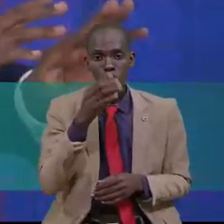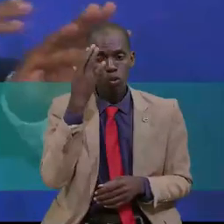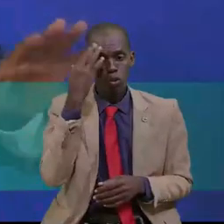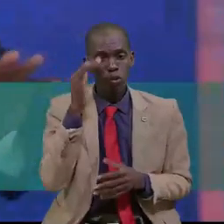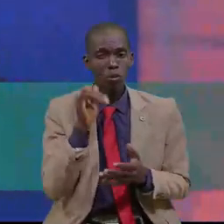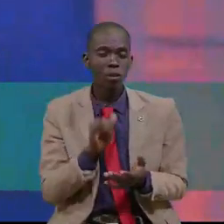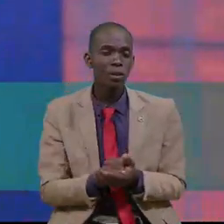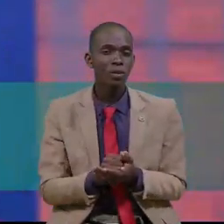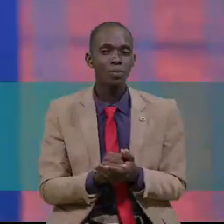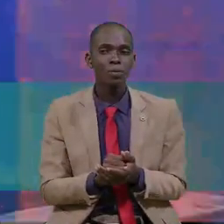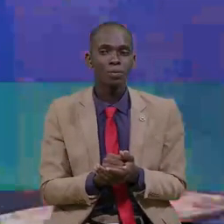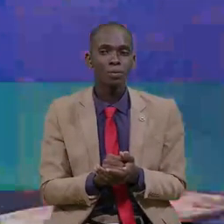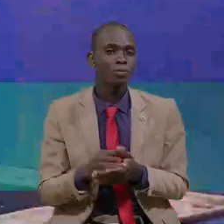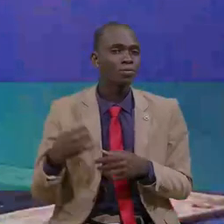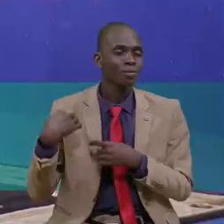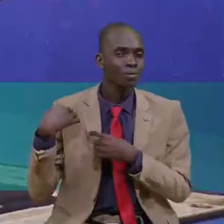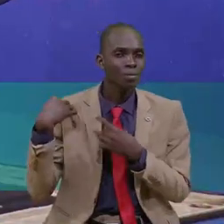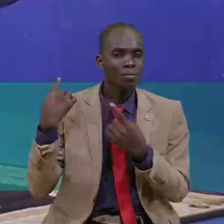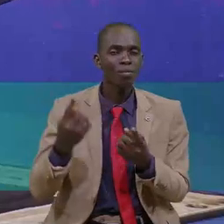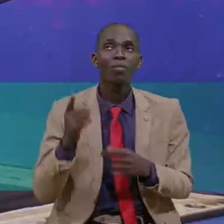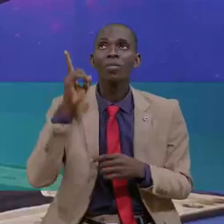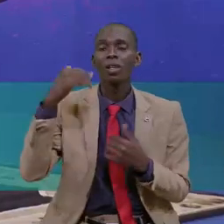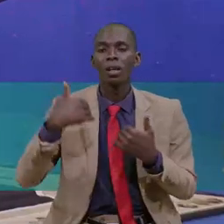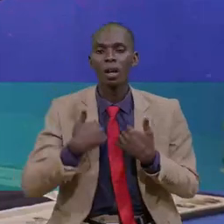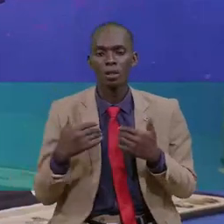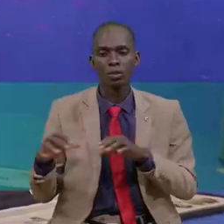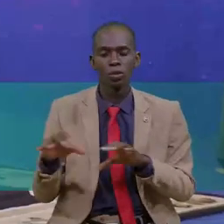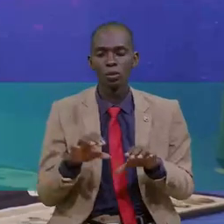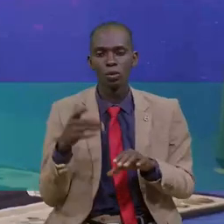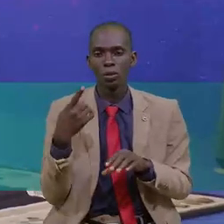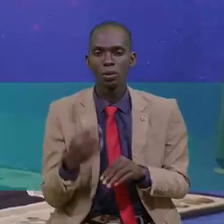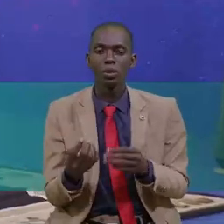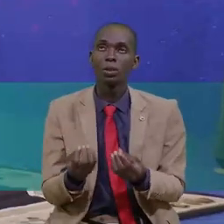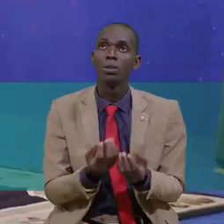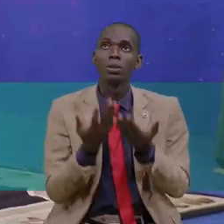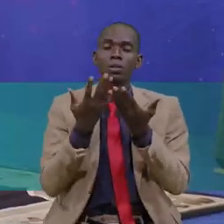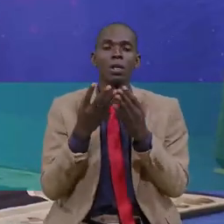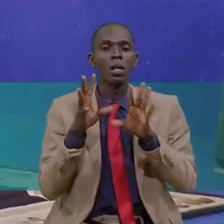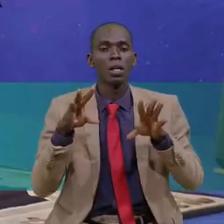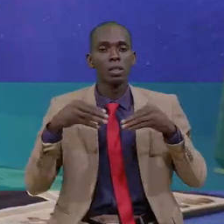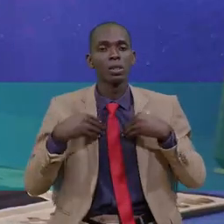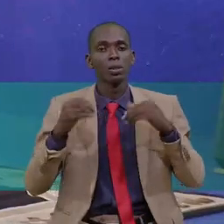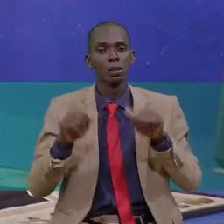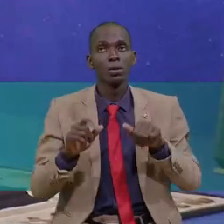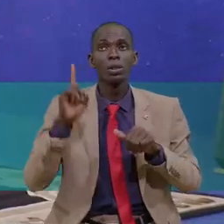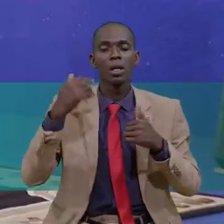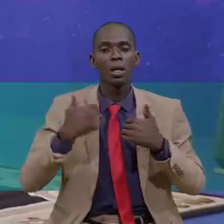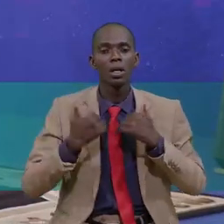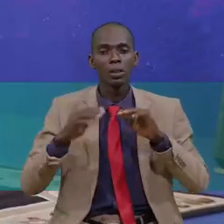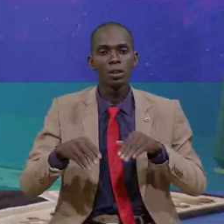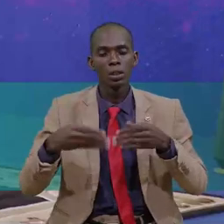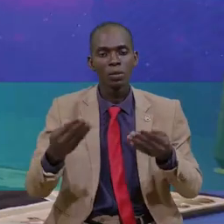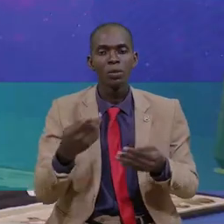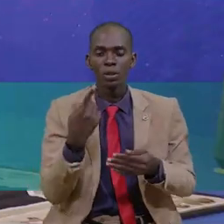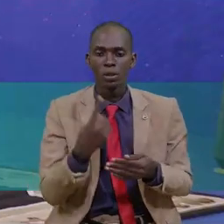savez que depuis qu'il a fait le sacrifice acceptable, il